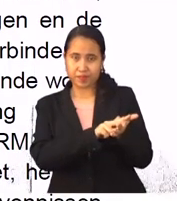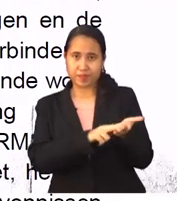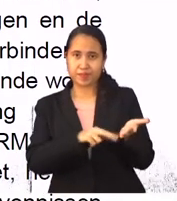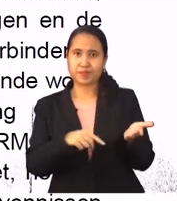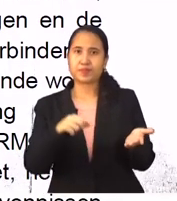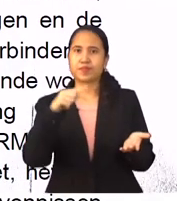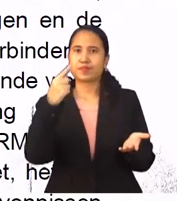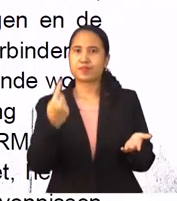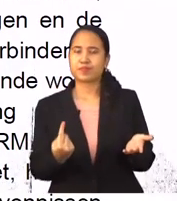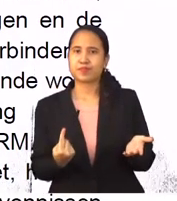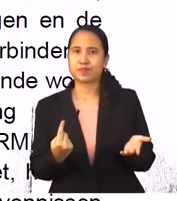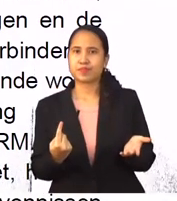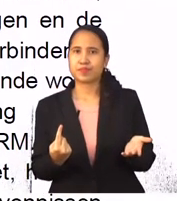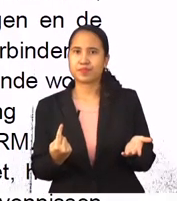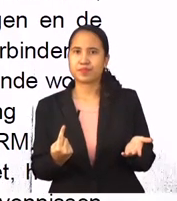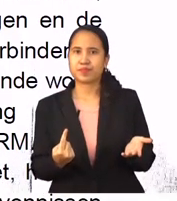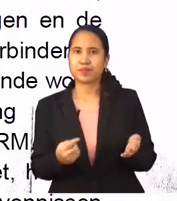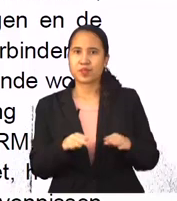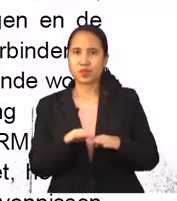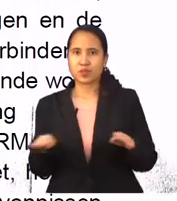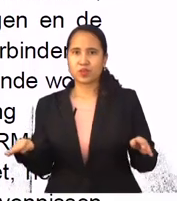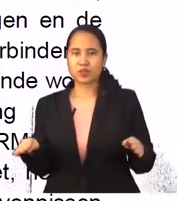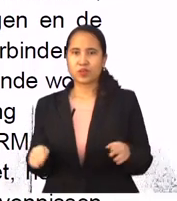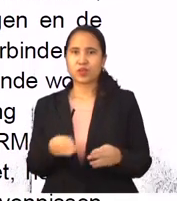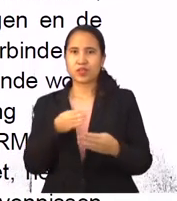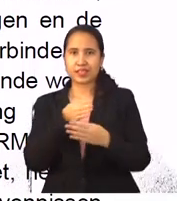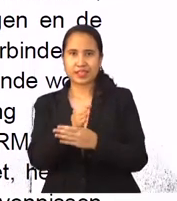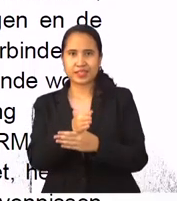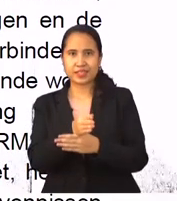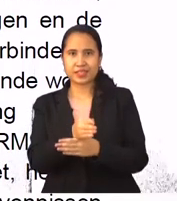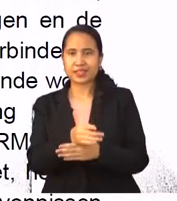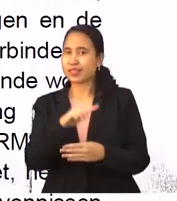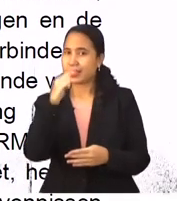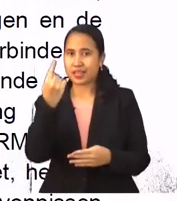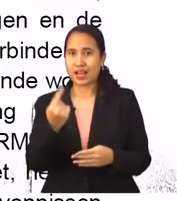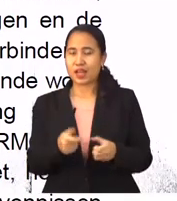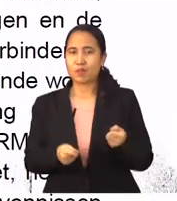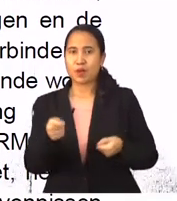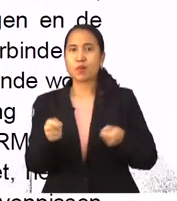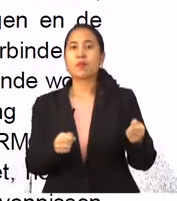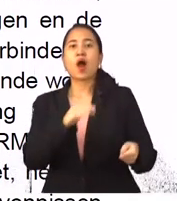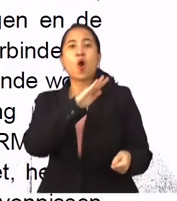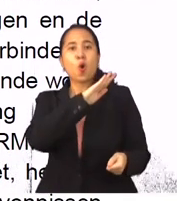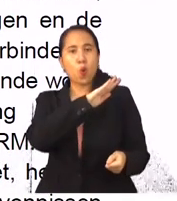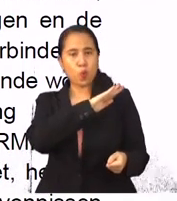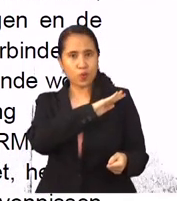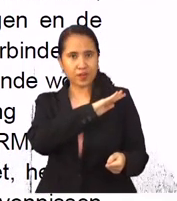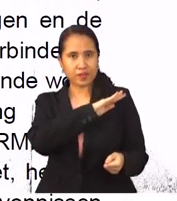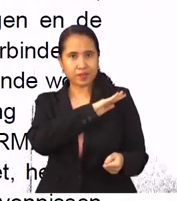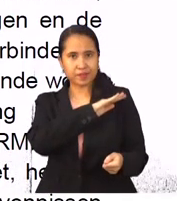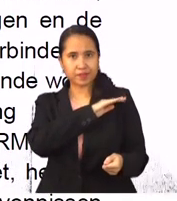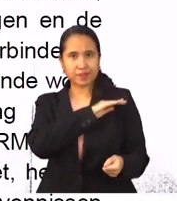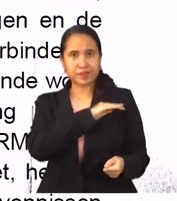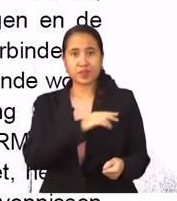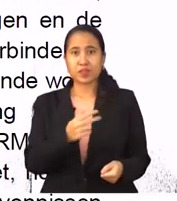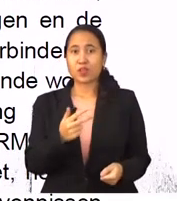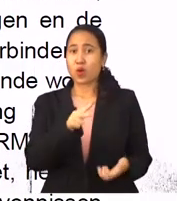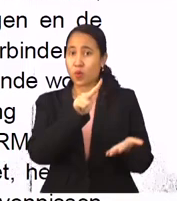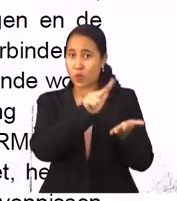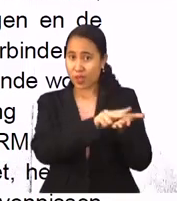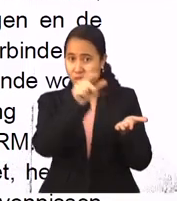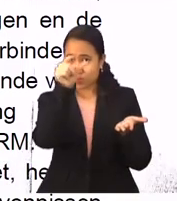daarin verankerde grondrechten, niet alleen ten aanzien van het bestuur, maar ook ten aanzien van de wetgever zelf.